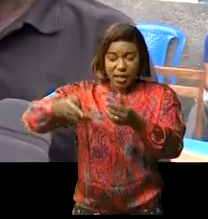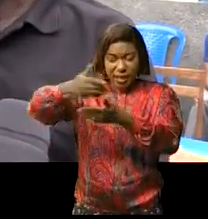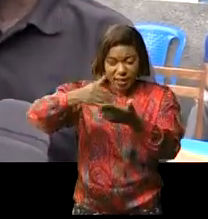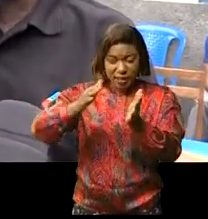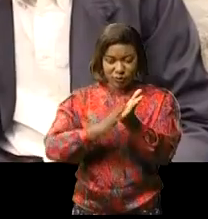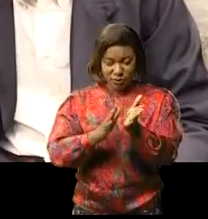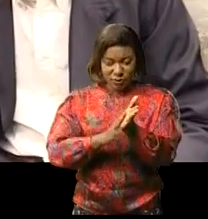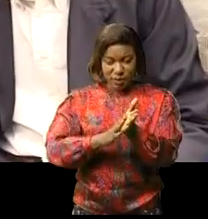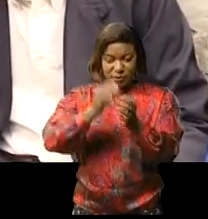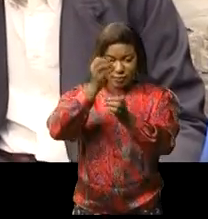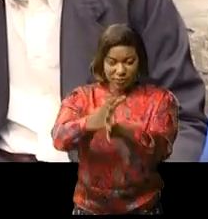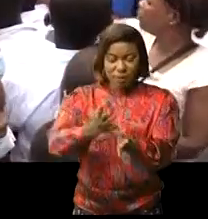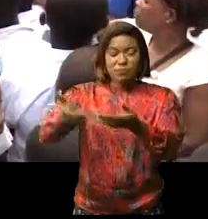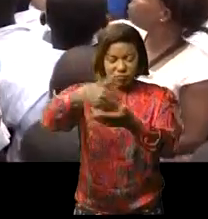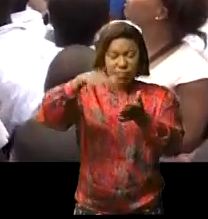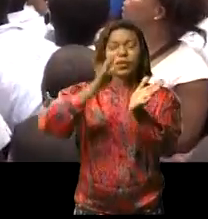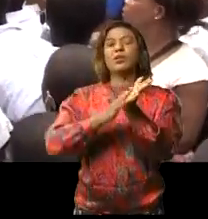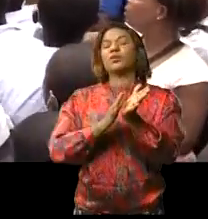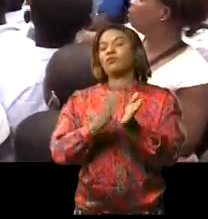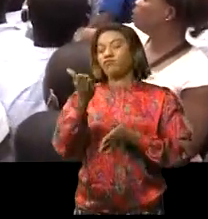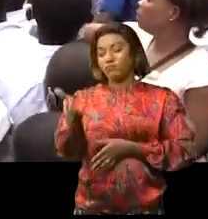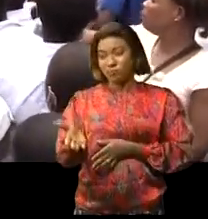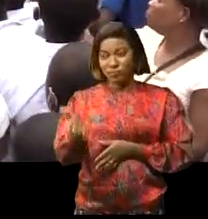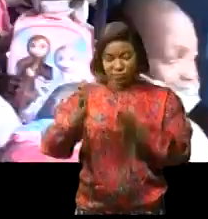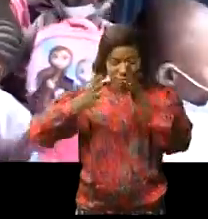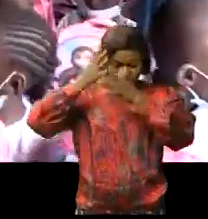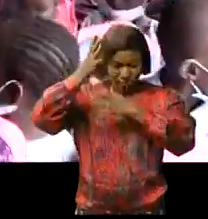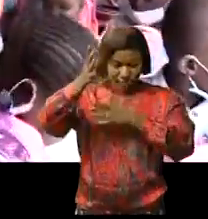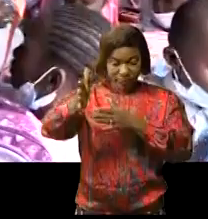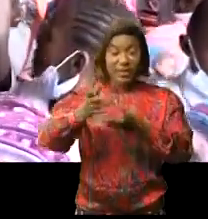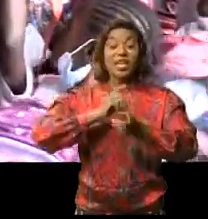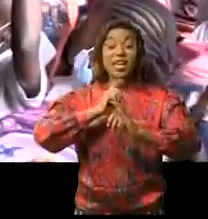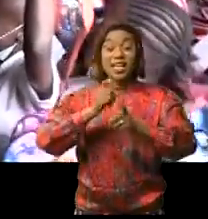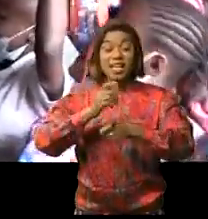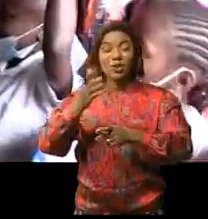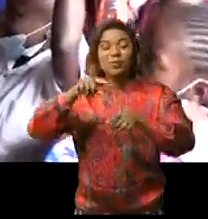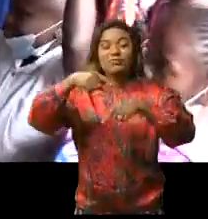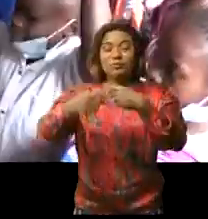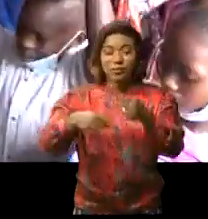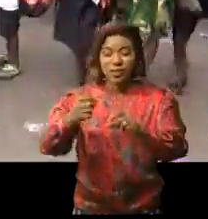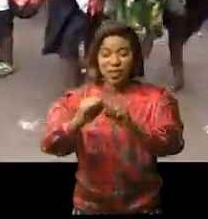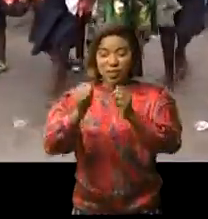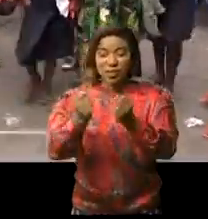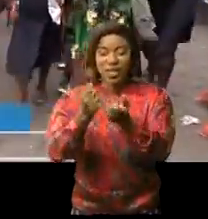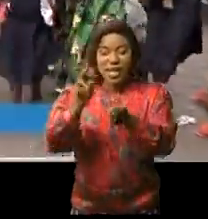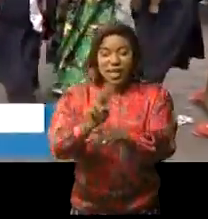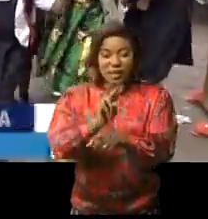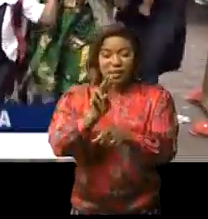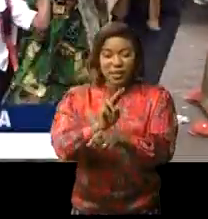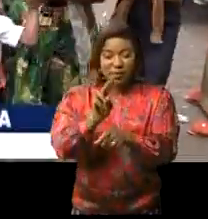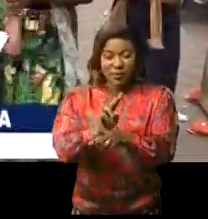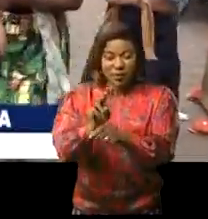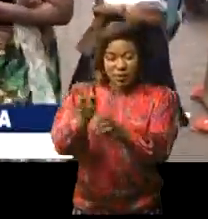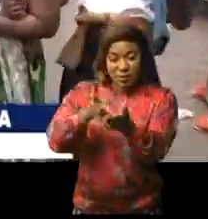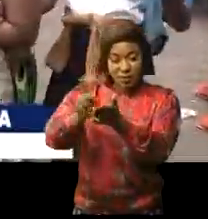remettre aux enfants à la rentrée scolaire prochaine. Ces dons n'est qu'un début. La société d'exploitation du guichet unique